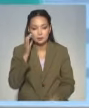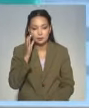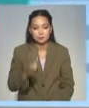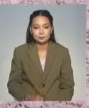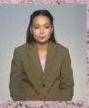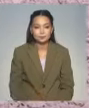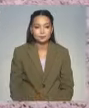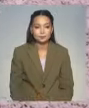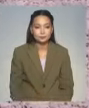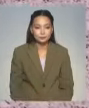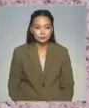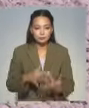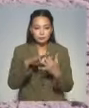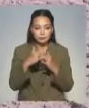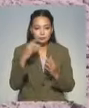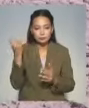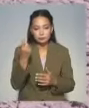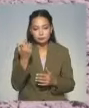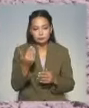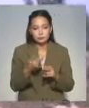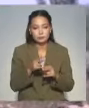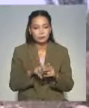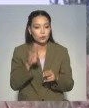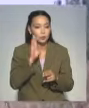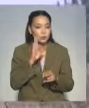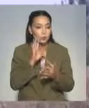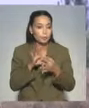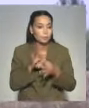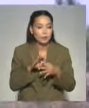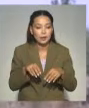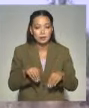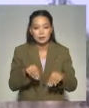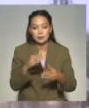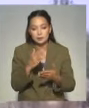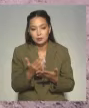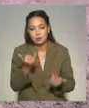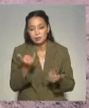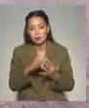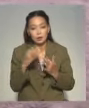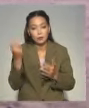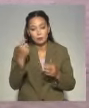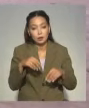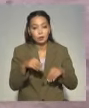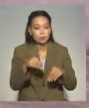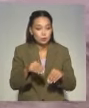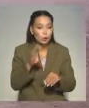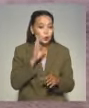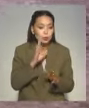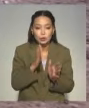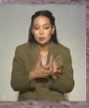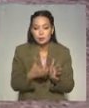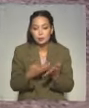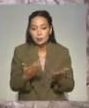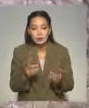айтады. Ауыл шаруашылығы саласы суға тікелей байланысты. Алайда қазір шаруалар егістікке су таппай қиналуда. Тіпті